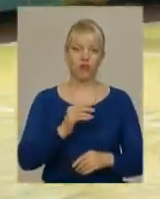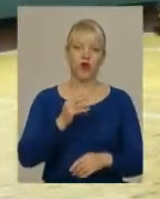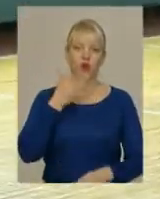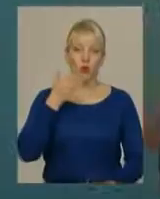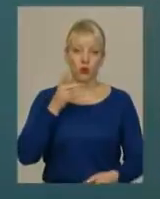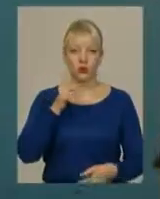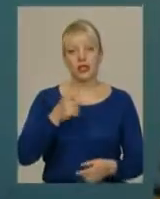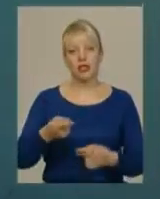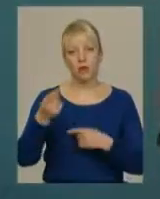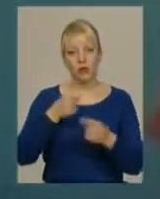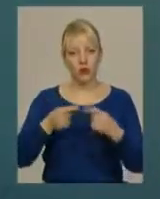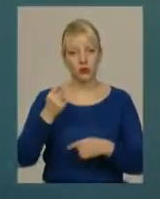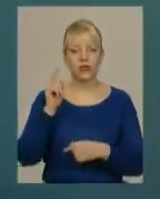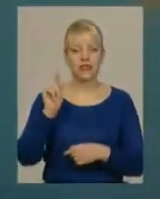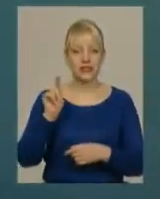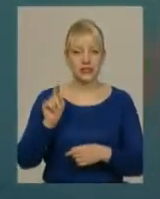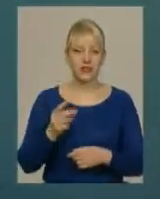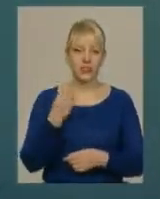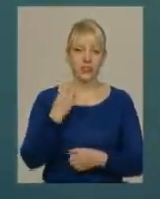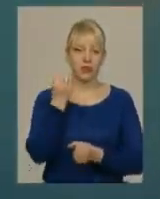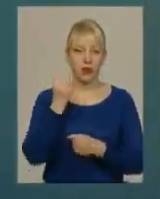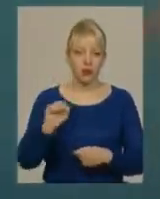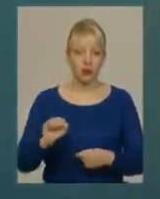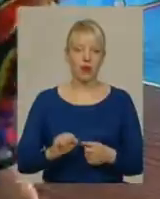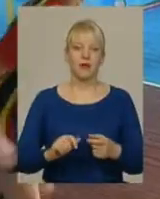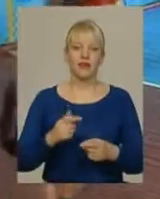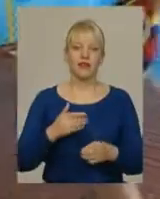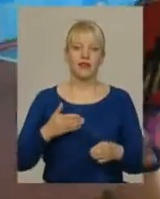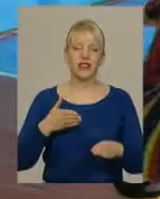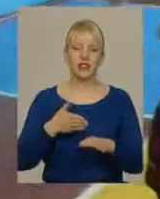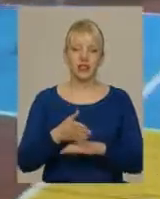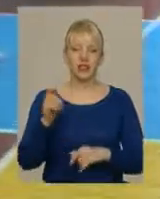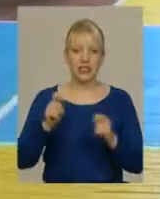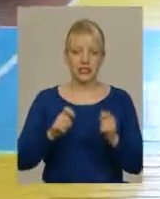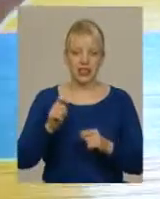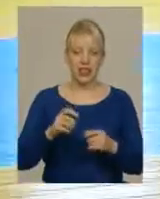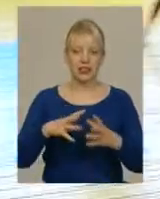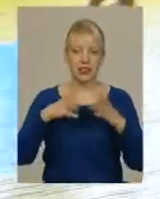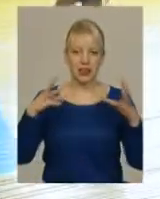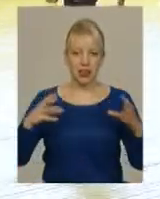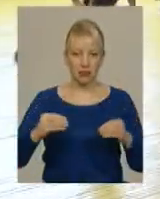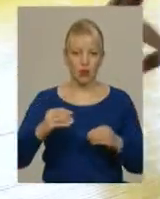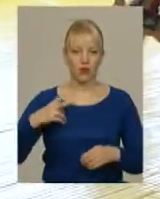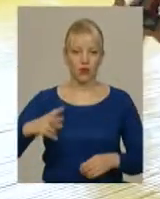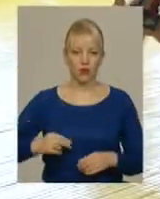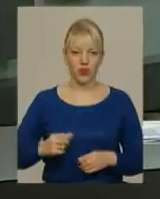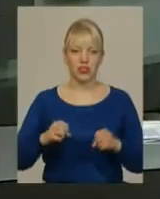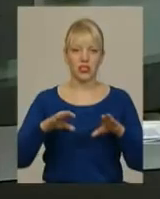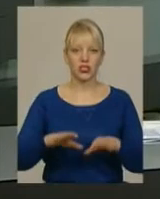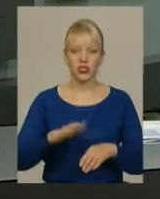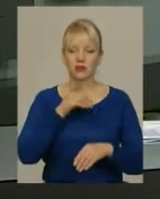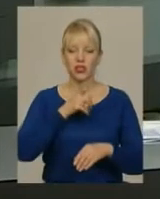гравці «Буревісника» повернулися з 3 перемогами. Відвідати фестиваль регбі у Франції в клубі вирішили торік під час міжнародних змагань в